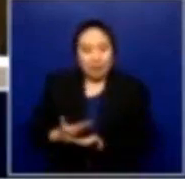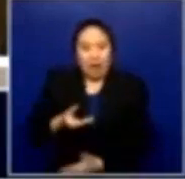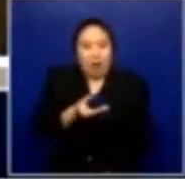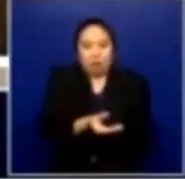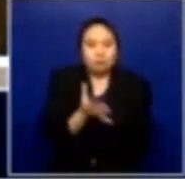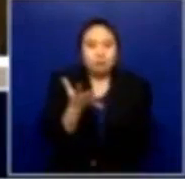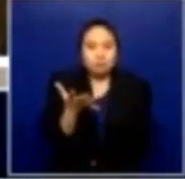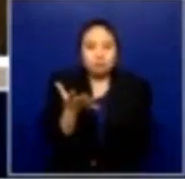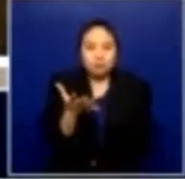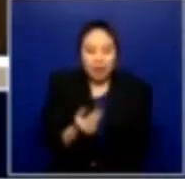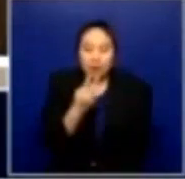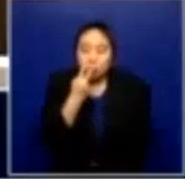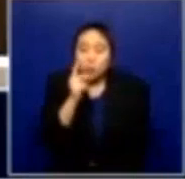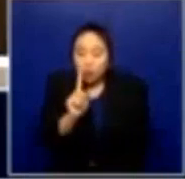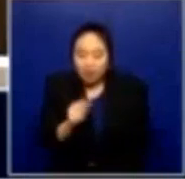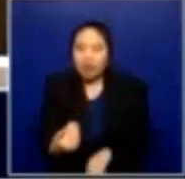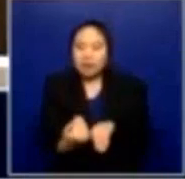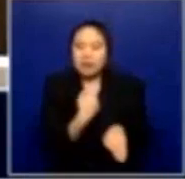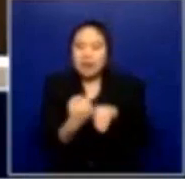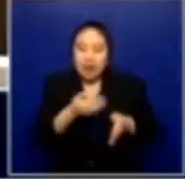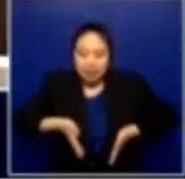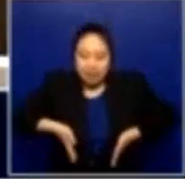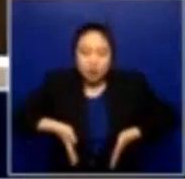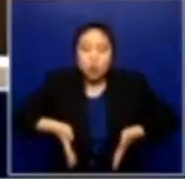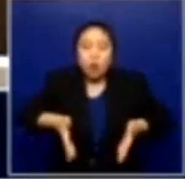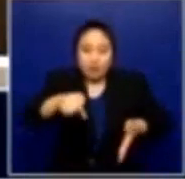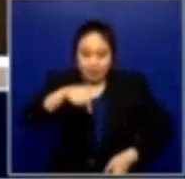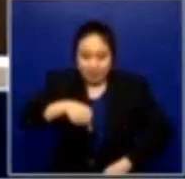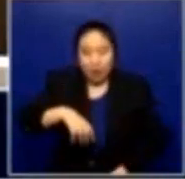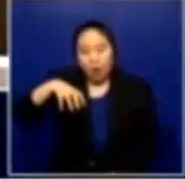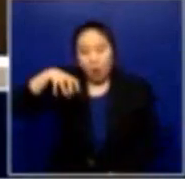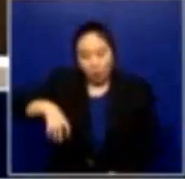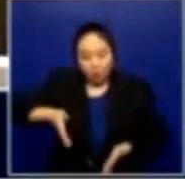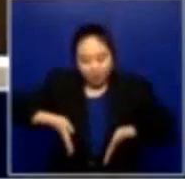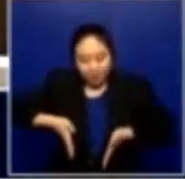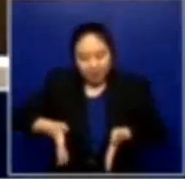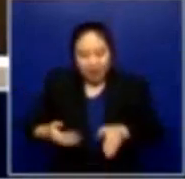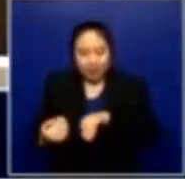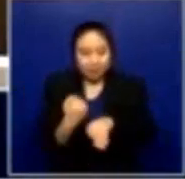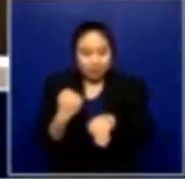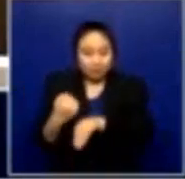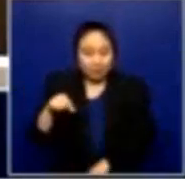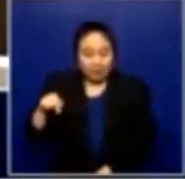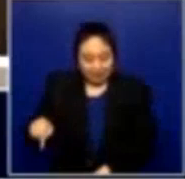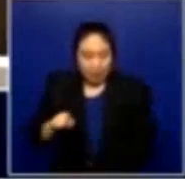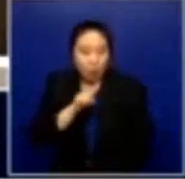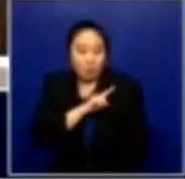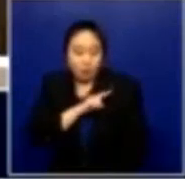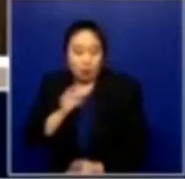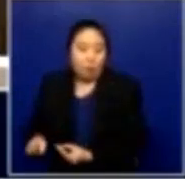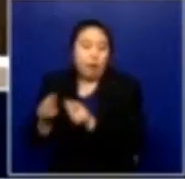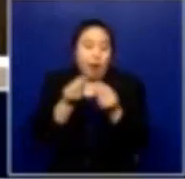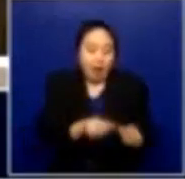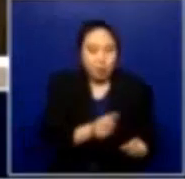ถนนท้องถิ่นที่ทางกรมทางหลวงชนบทหรือทางหลวงได้ถ่ายโอนไปยังท้องถิ่